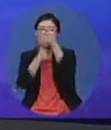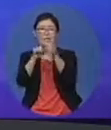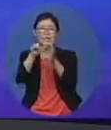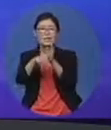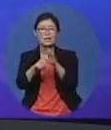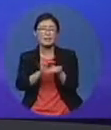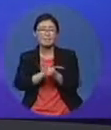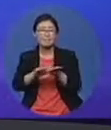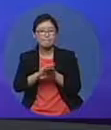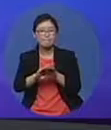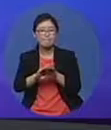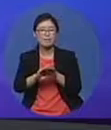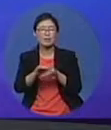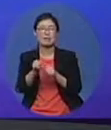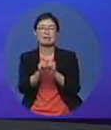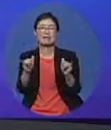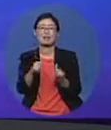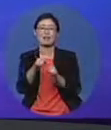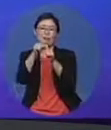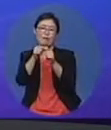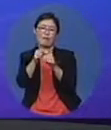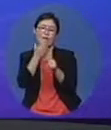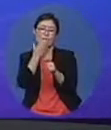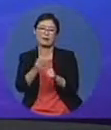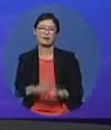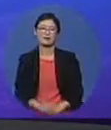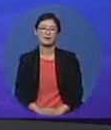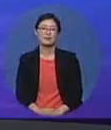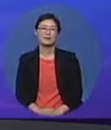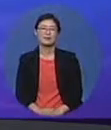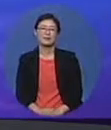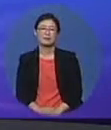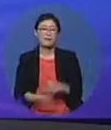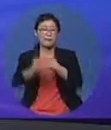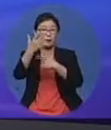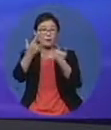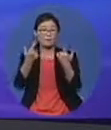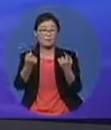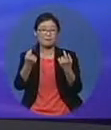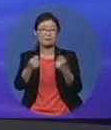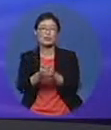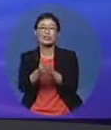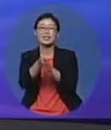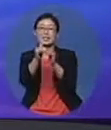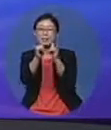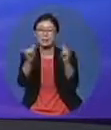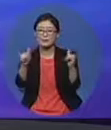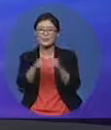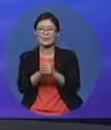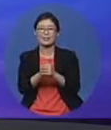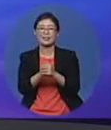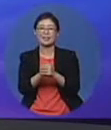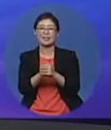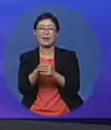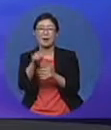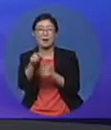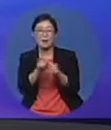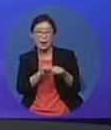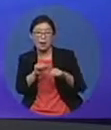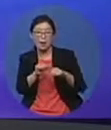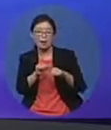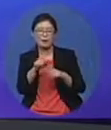어떻게 대처하느냐에 따라 인명구조가 결정되는데요. 앞서 보신 영상처럼 시민들의 작은 움직임이 곧